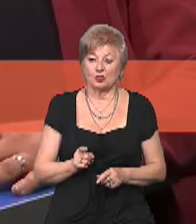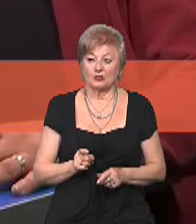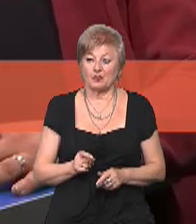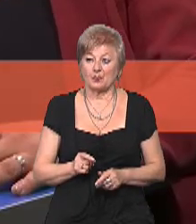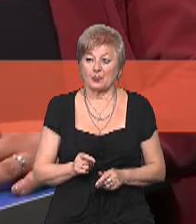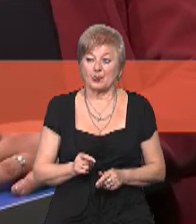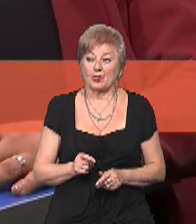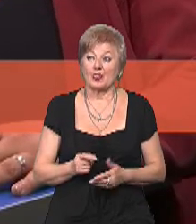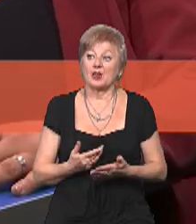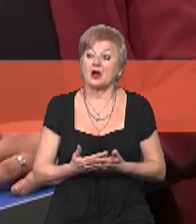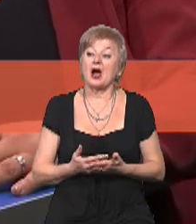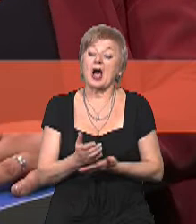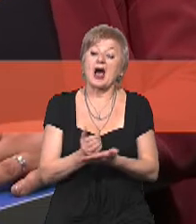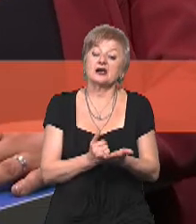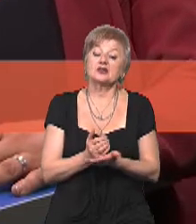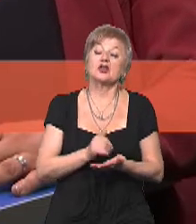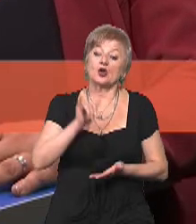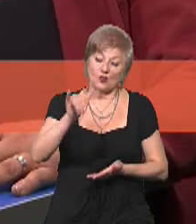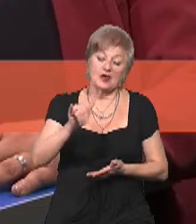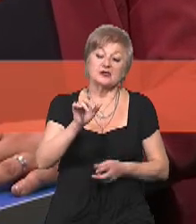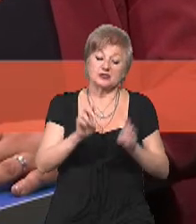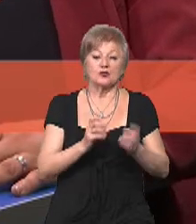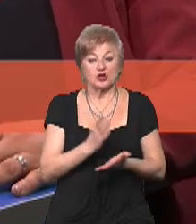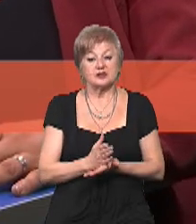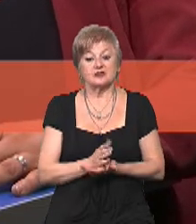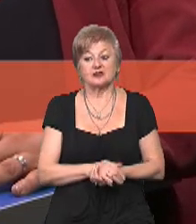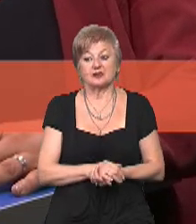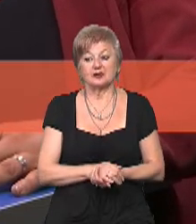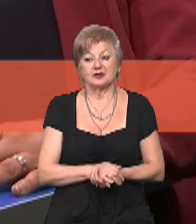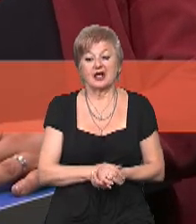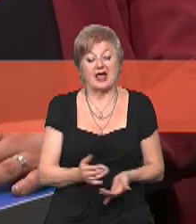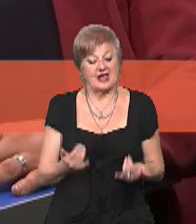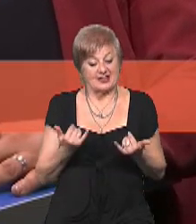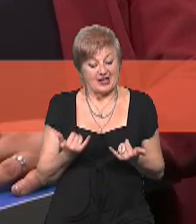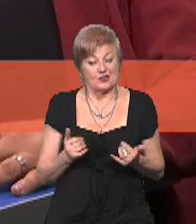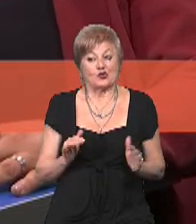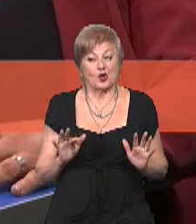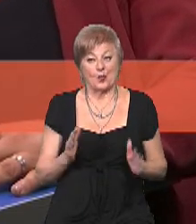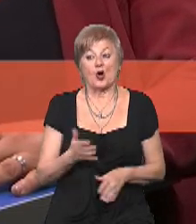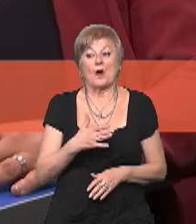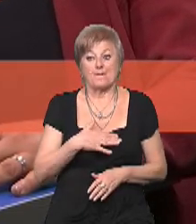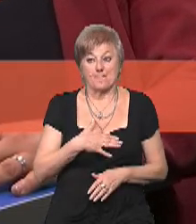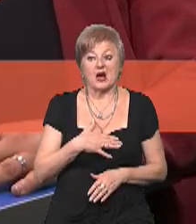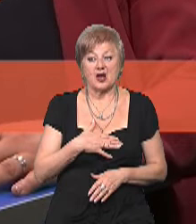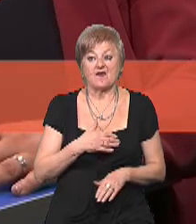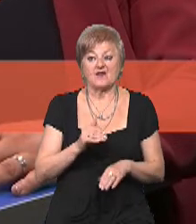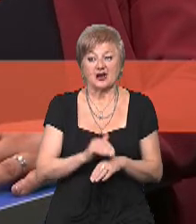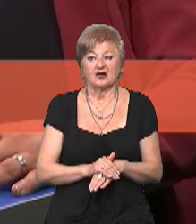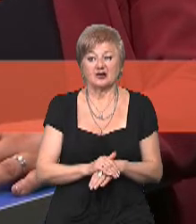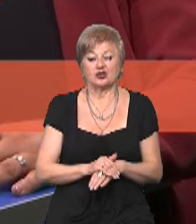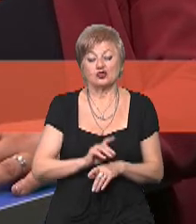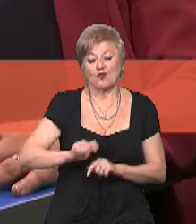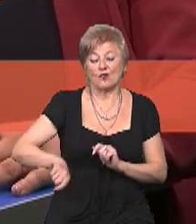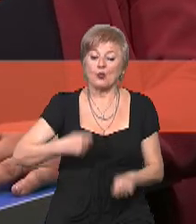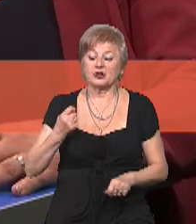Чьи внутренние резервы у титано-магниевого комбината? Ну, на сегодняшний момент мы практически работаем в